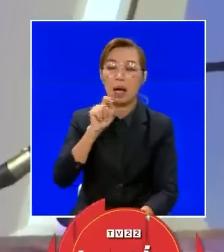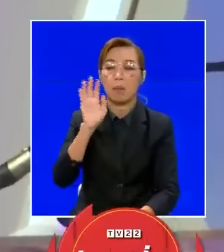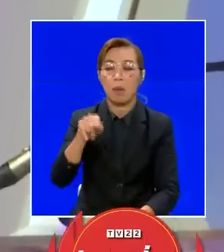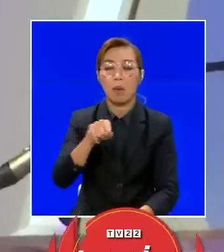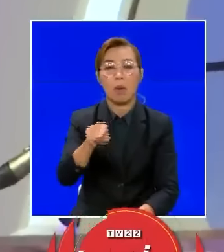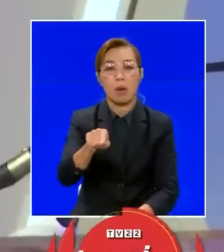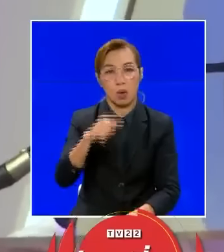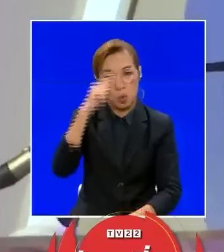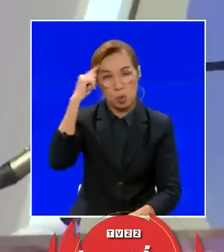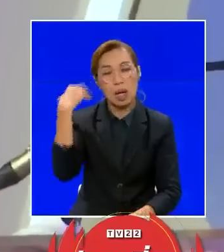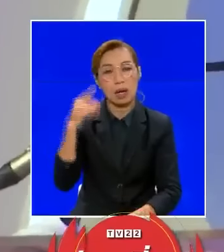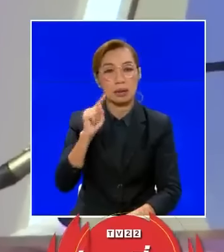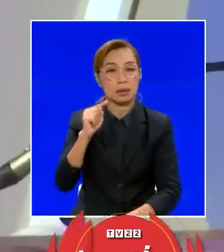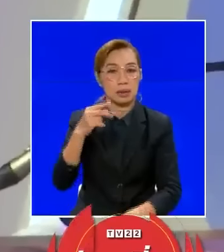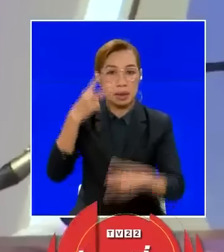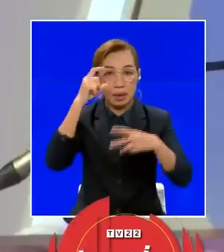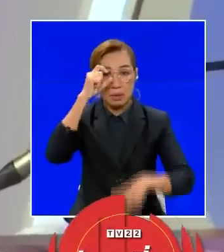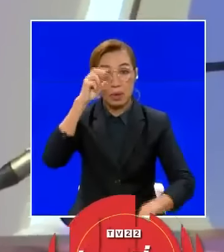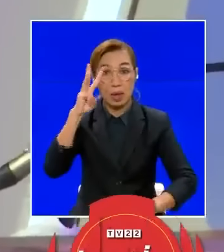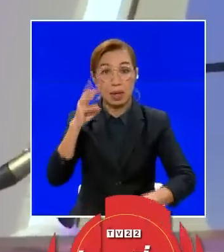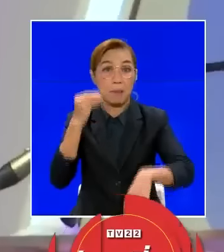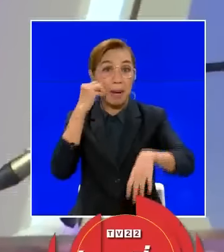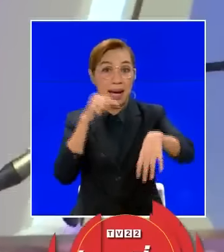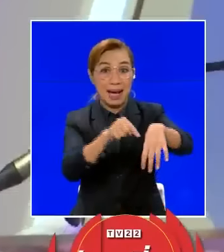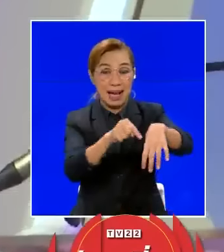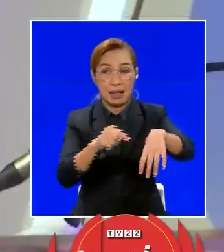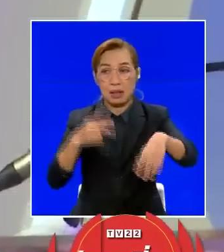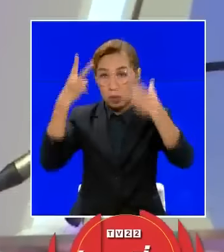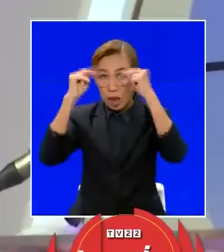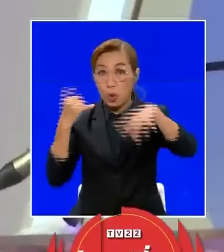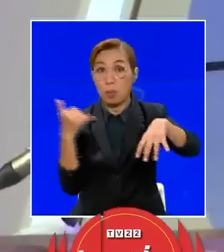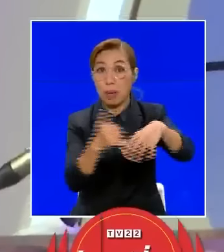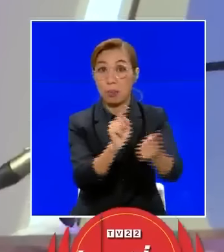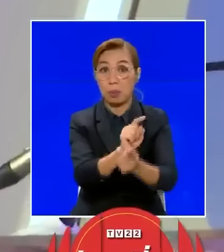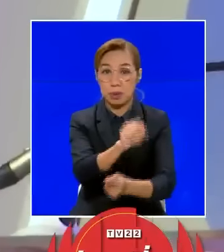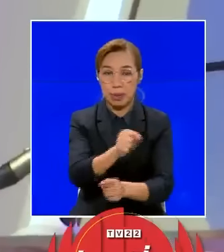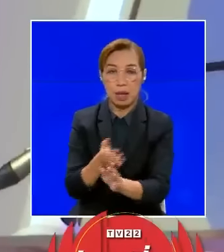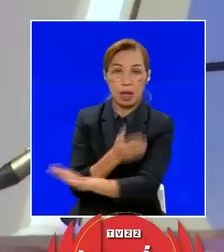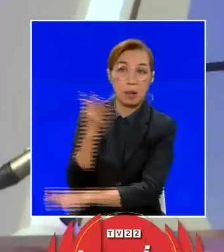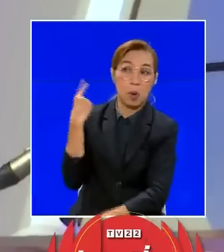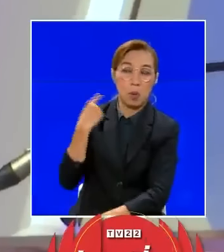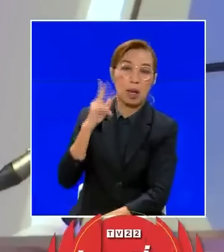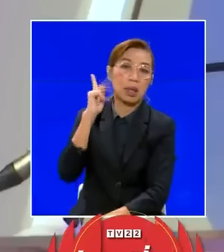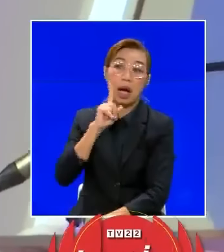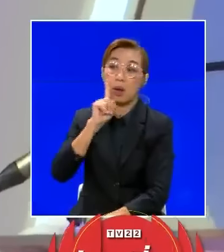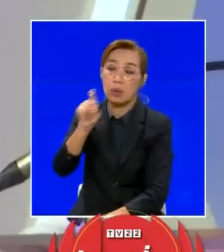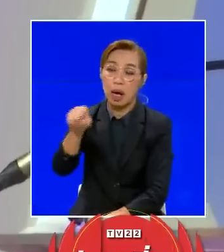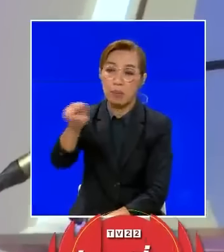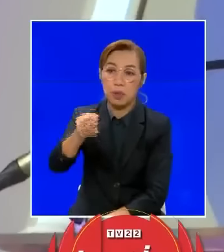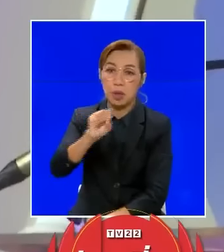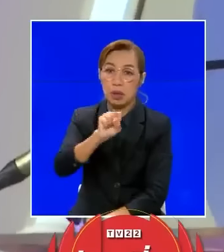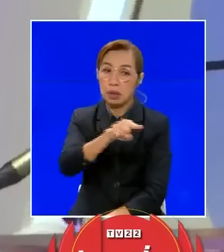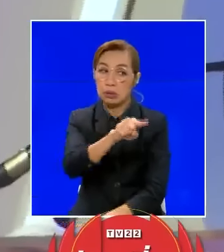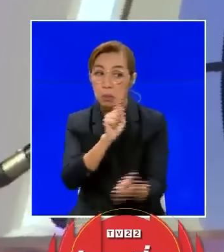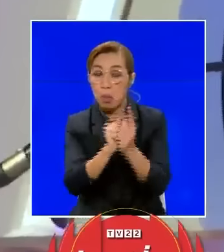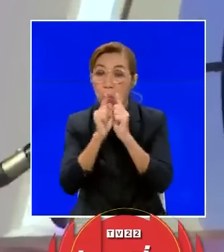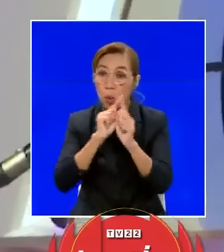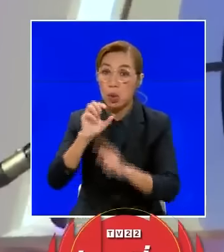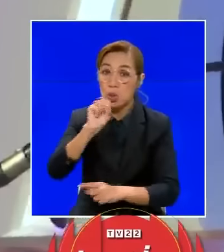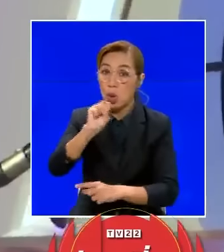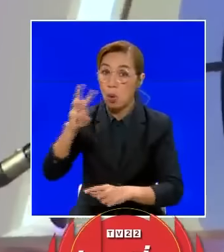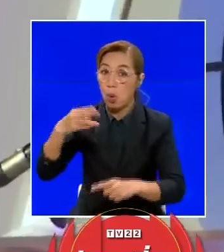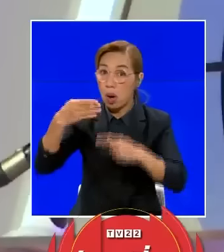ไปเนี่ยตอนแรกนักข่าวก็ถามเมื่อวานนี้ถามท่านนายกเกี่ยวกับ40สว.ใช่ไหม แ ต่นายกบอกใช่นะ